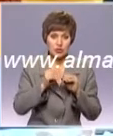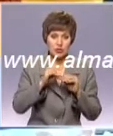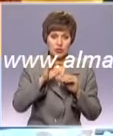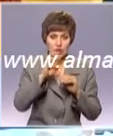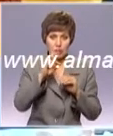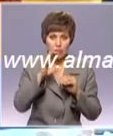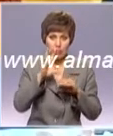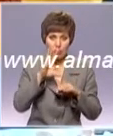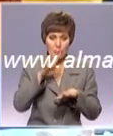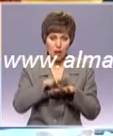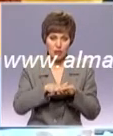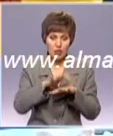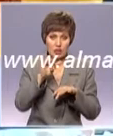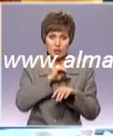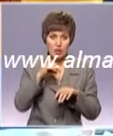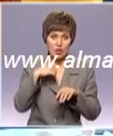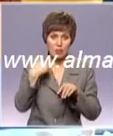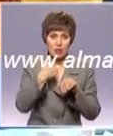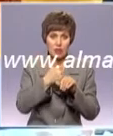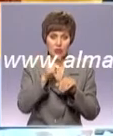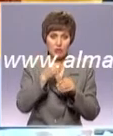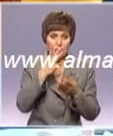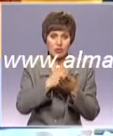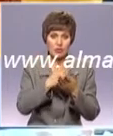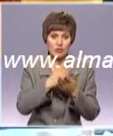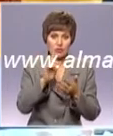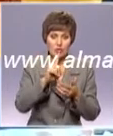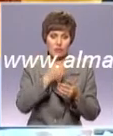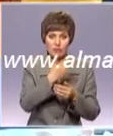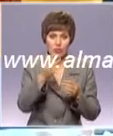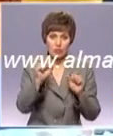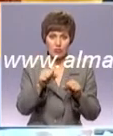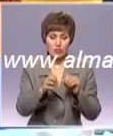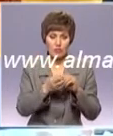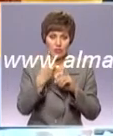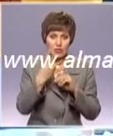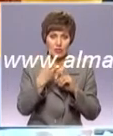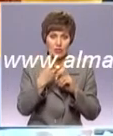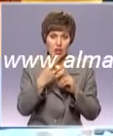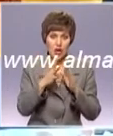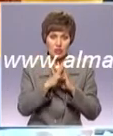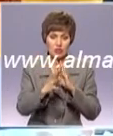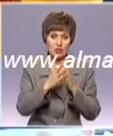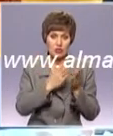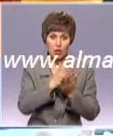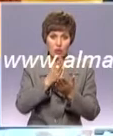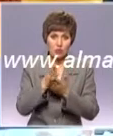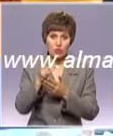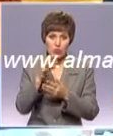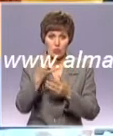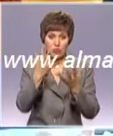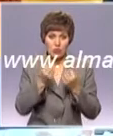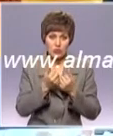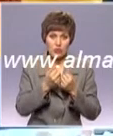Жилстройсбербанке. И самое главное, имейте в виду, что вы можете стоять в нескольких очередях, но получить только одну квартиру.